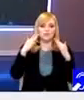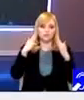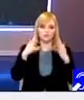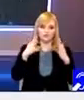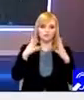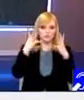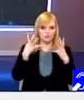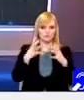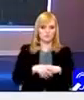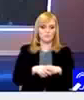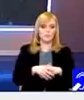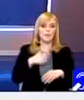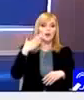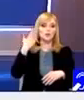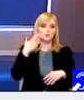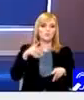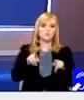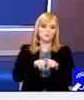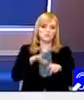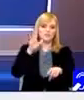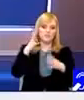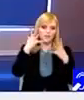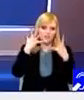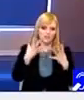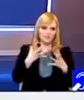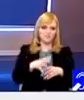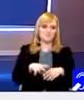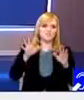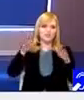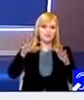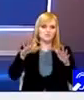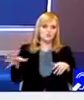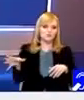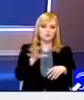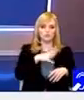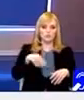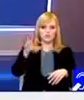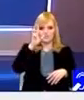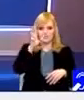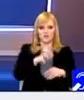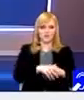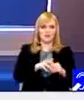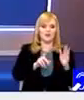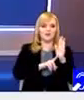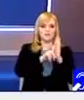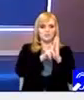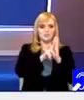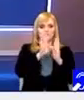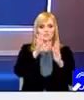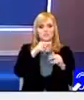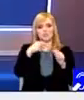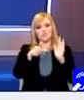mai mult noros. În România, la fel, vreme închisă și va ploua în aproape toate regiunile. Maximele vor varia